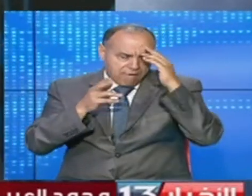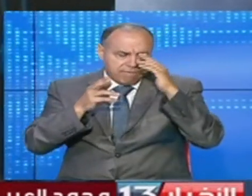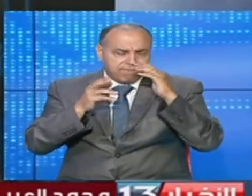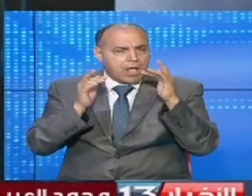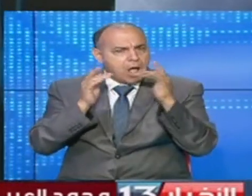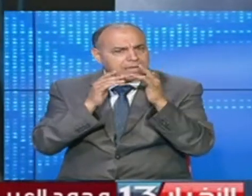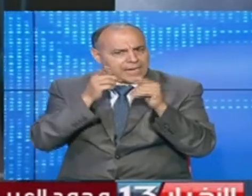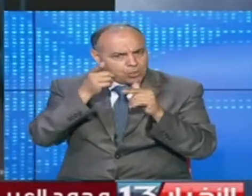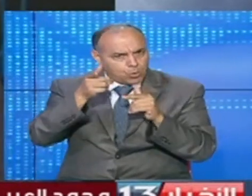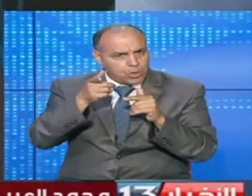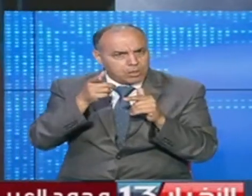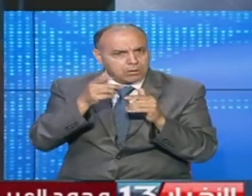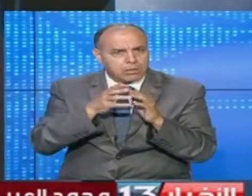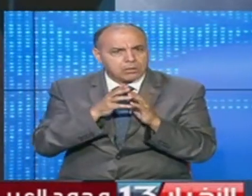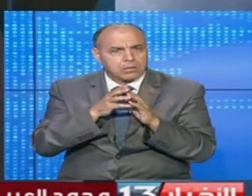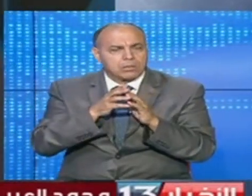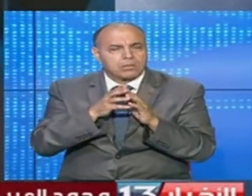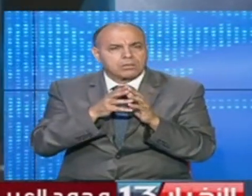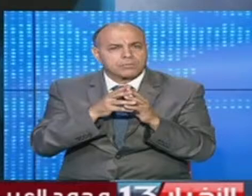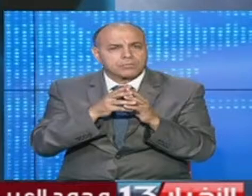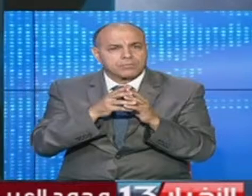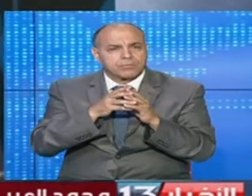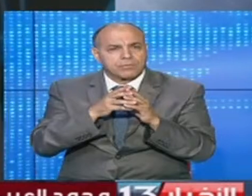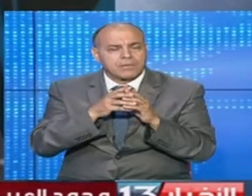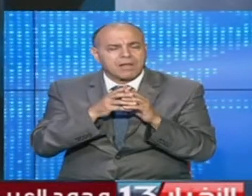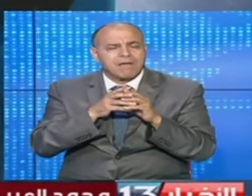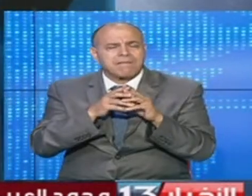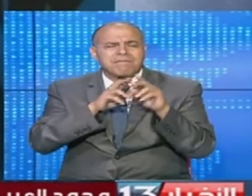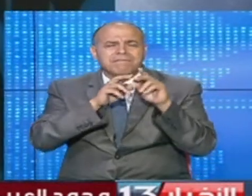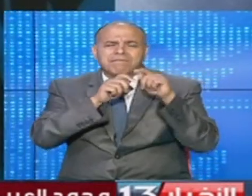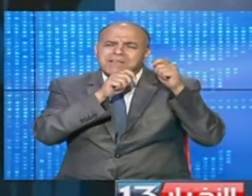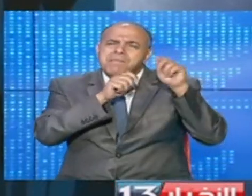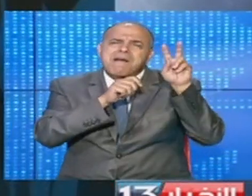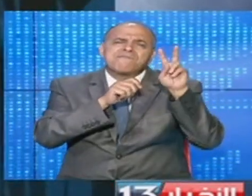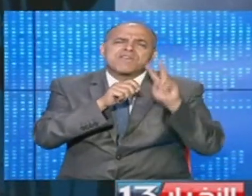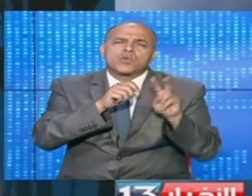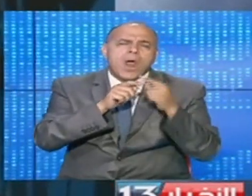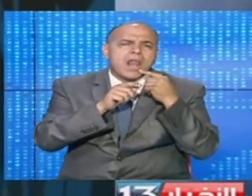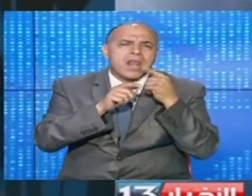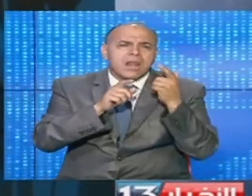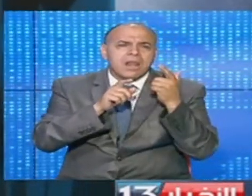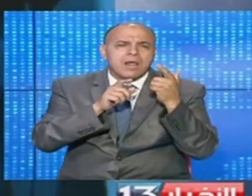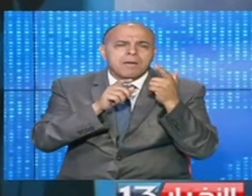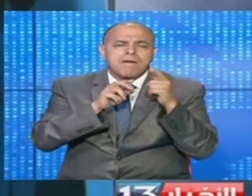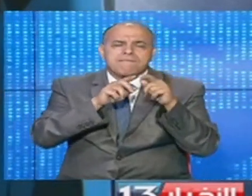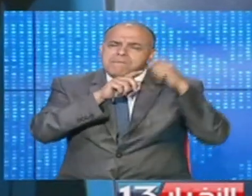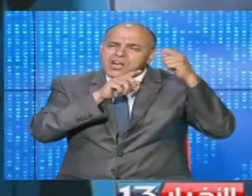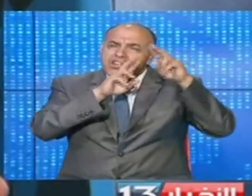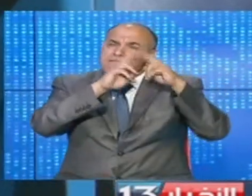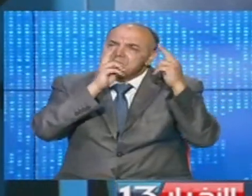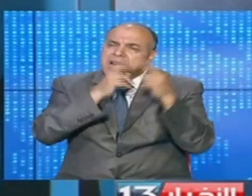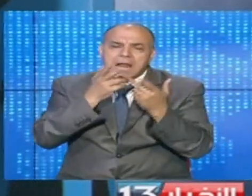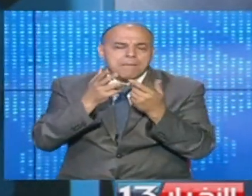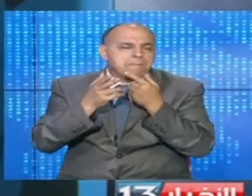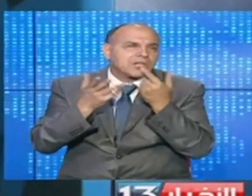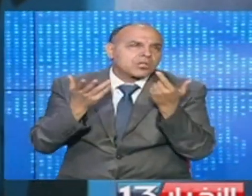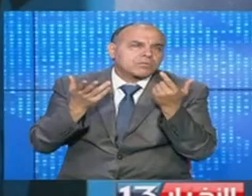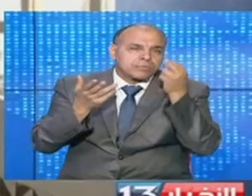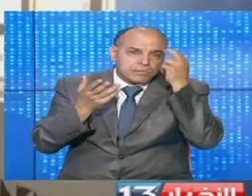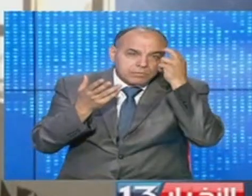الافتراضي في اه ما كان في ال في المهرجانات العالميه من امكان على